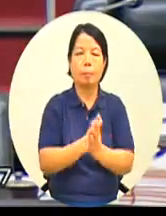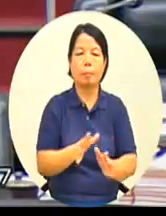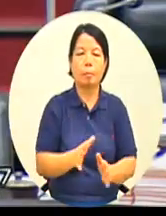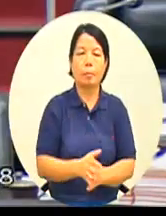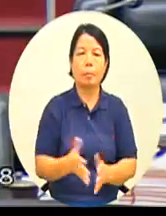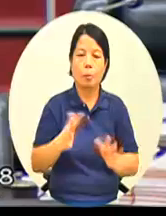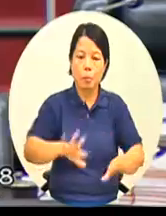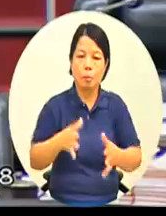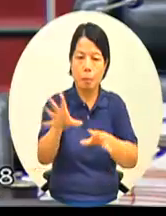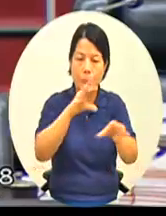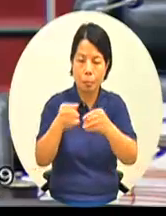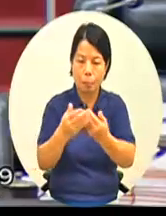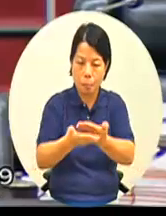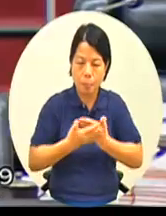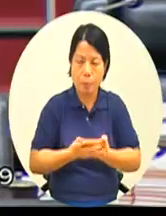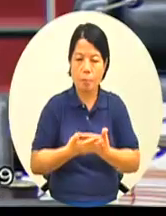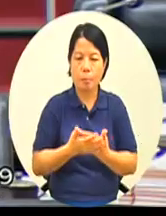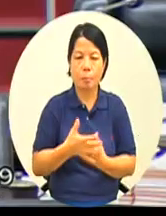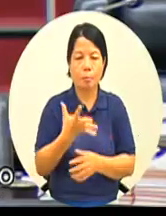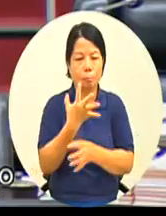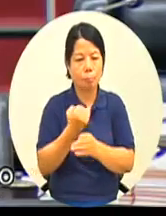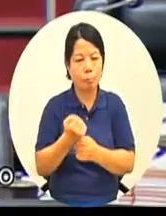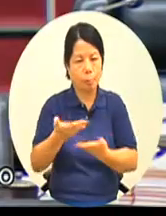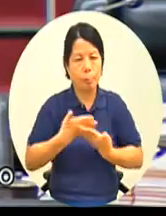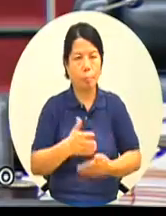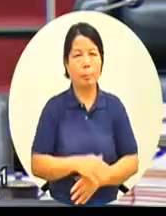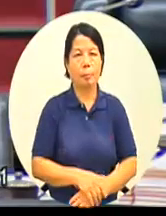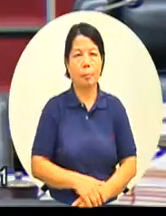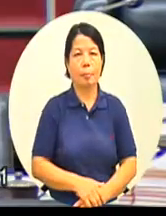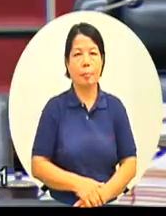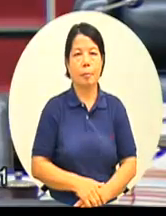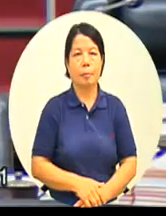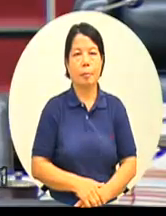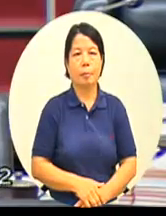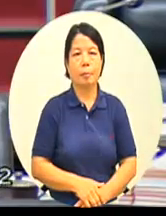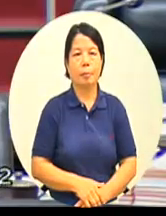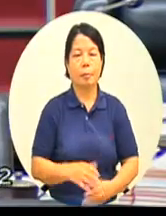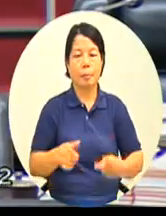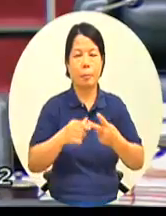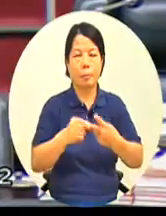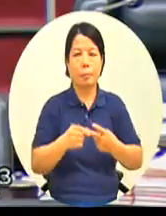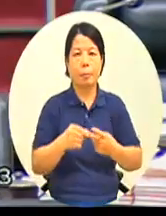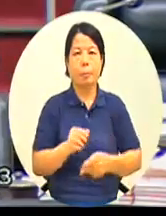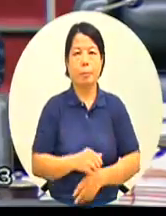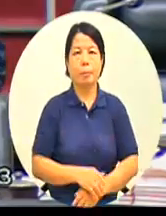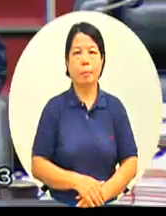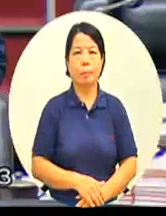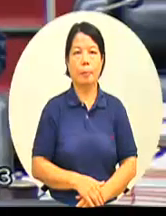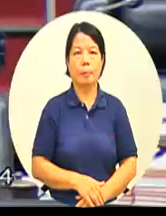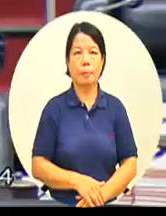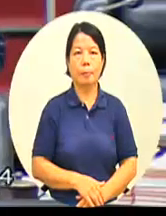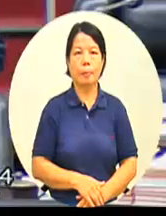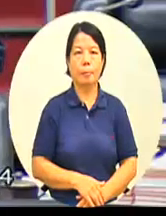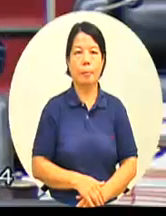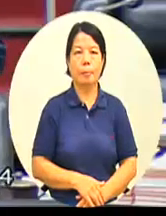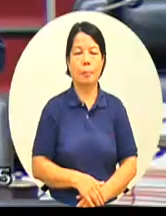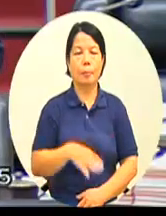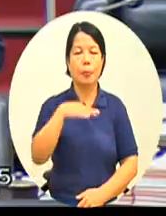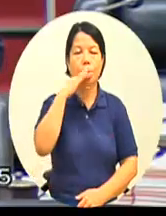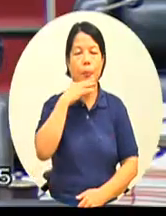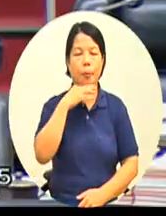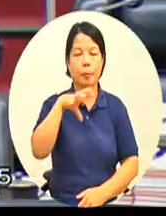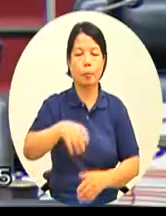时候要给我这份资料，好不好？好，第二个部分，待会局长你再一并回